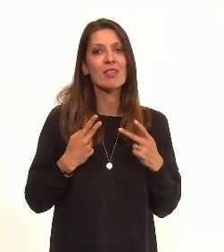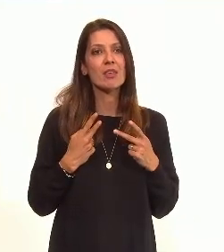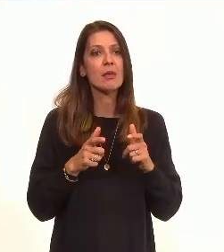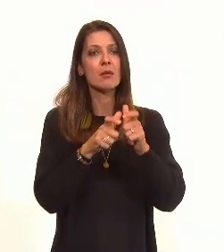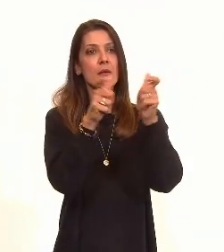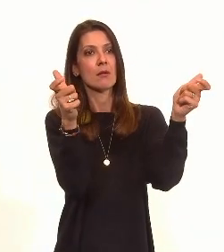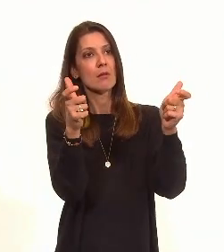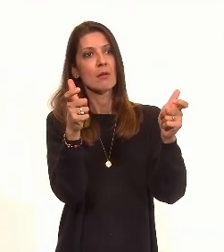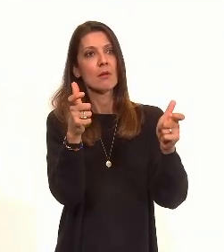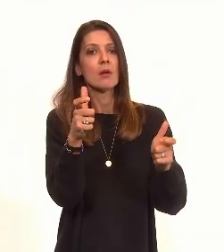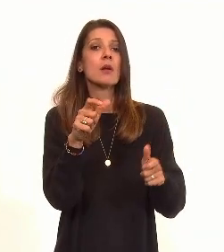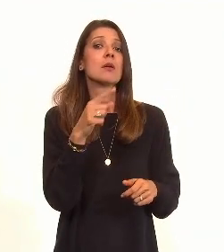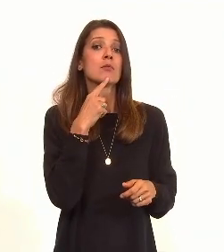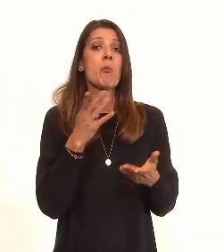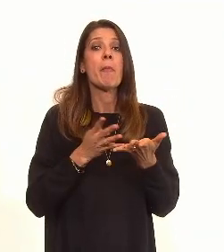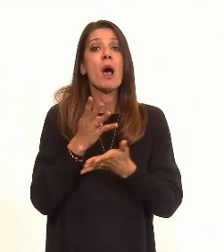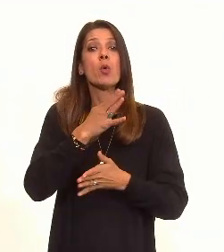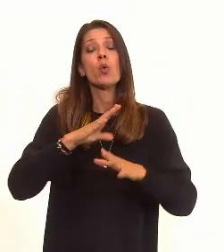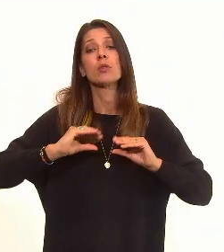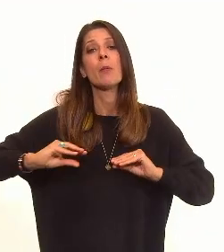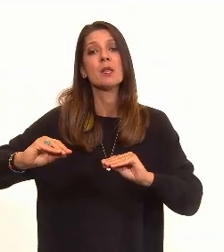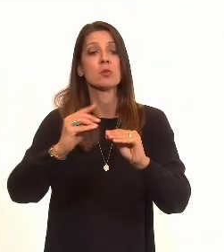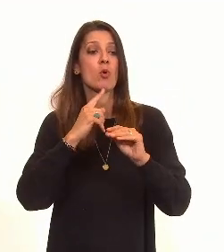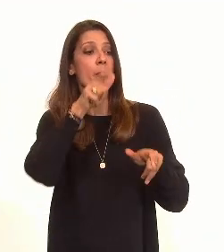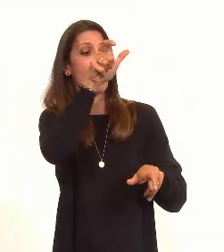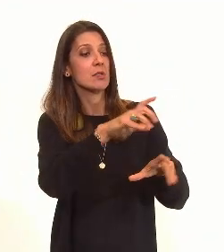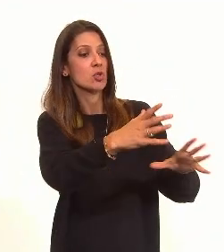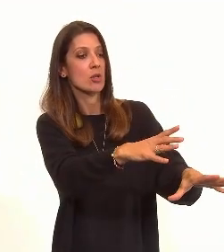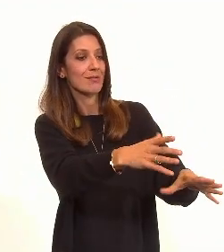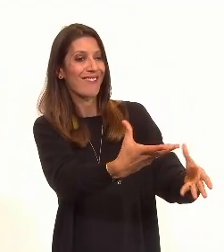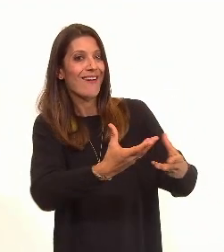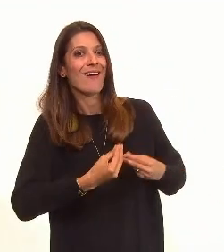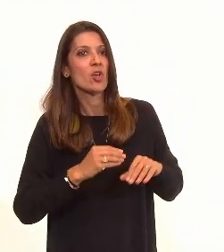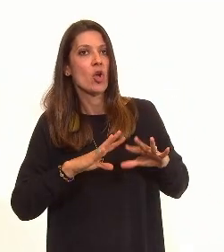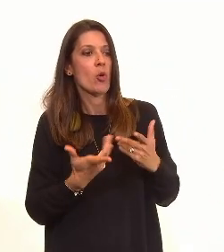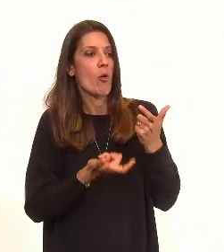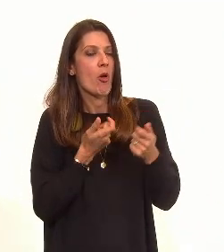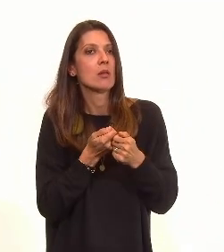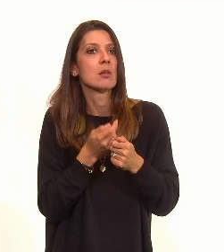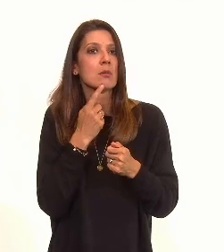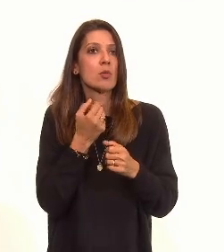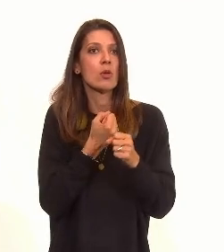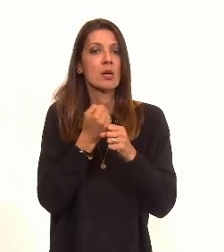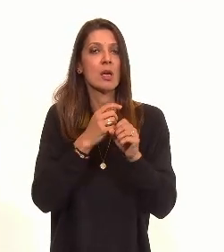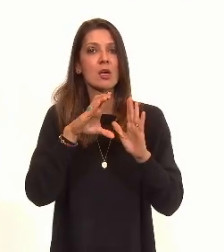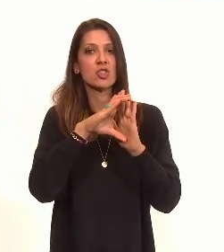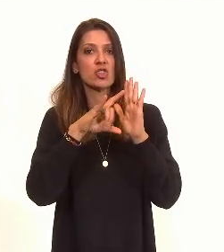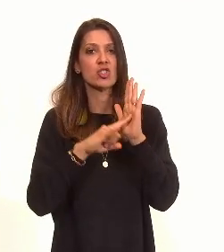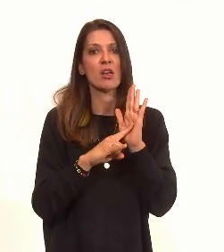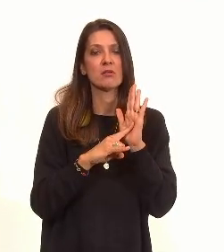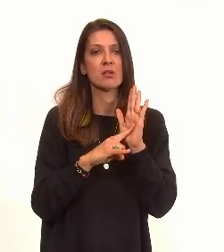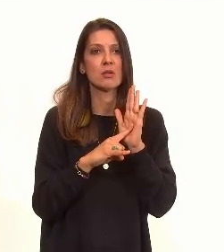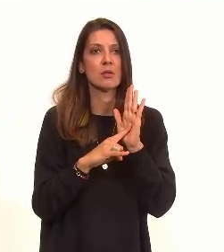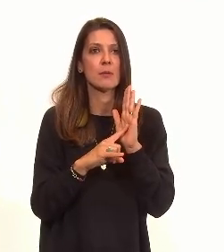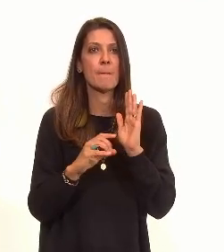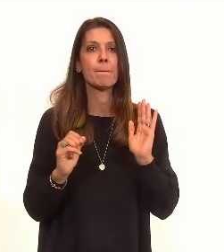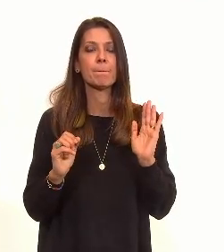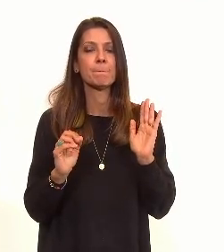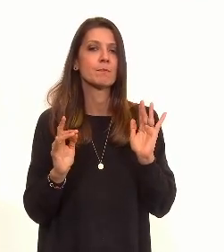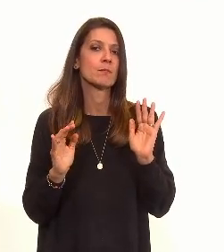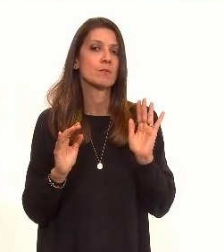parole des résidents soit la parole majoritaire pendant les conseils, c'est-à-dire qui prennent plus la parole, notamment que les représentants des familles, mais aussi que